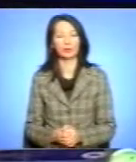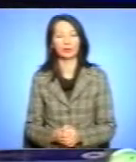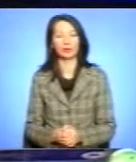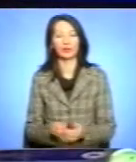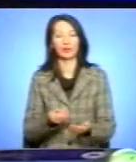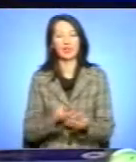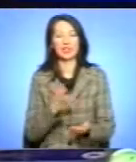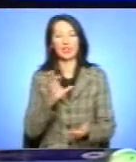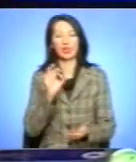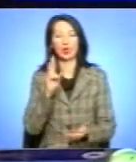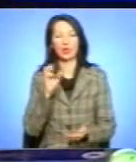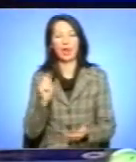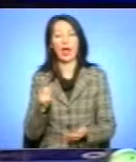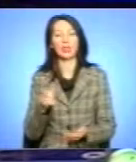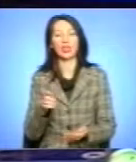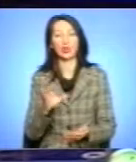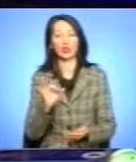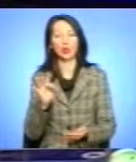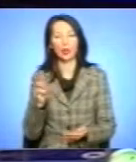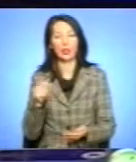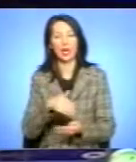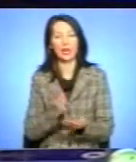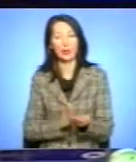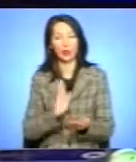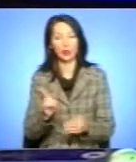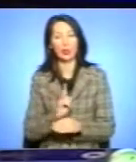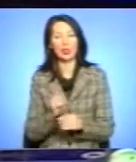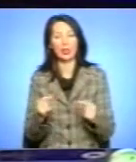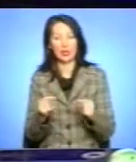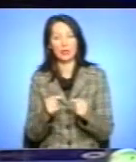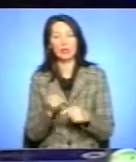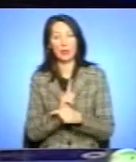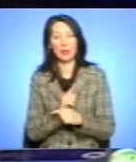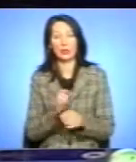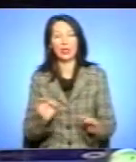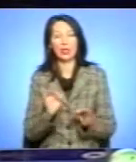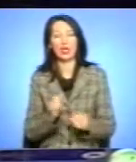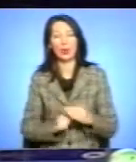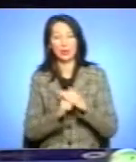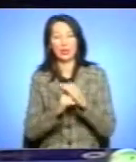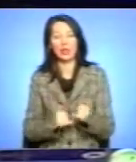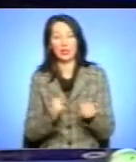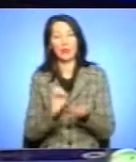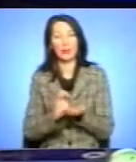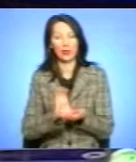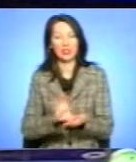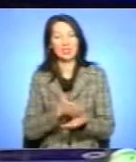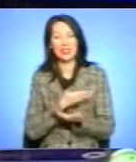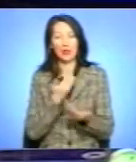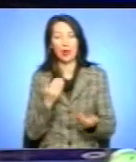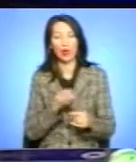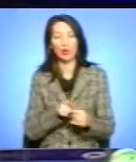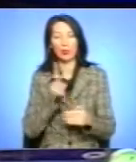Ціни на соціальні сорти хліба будуть стабільними. Ніяких підстав для їхнього підвищення немає. У цьому запевнив прем'єр